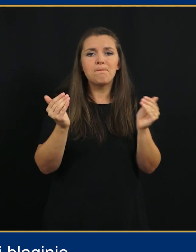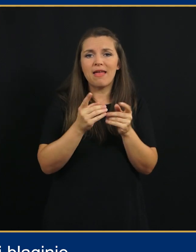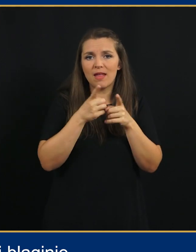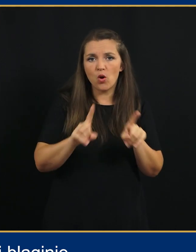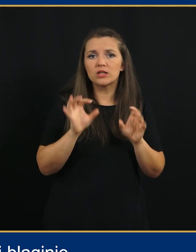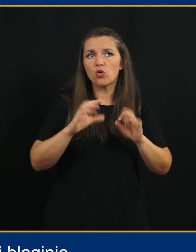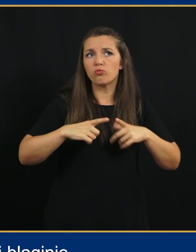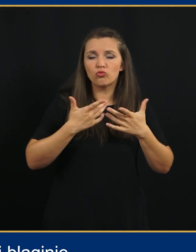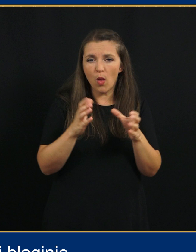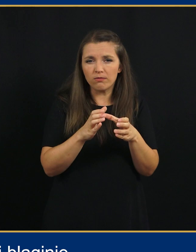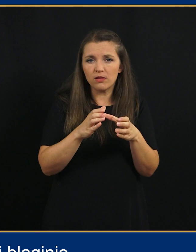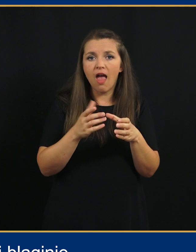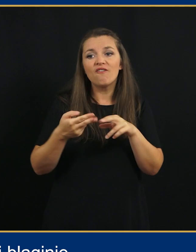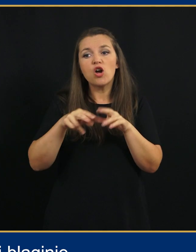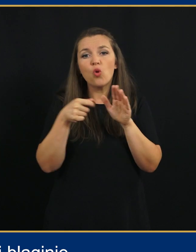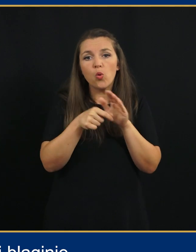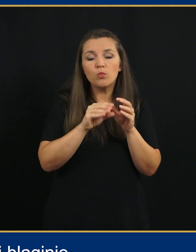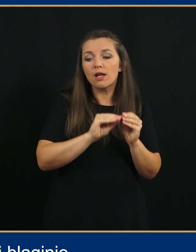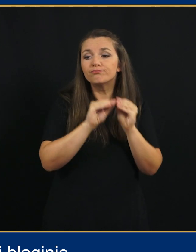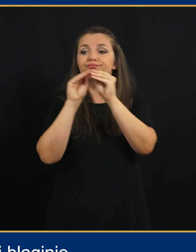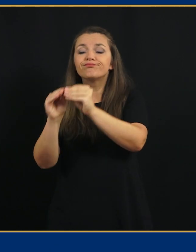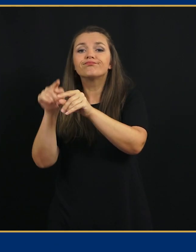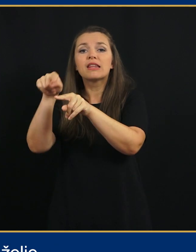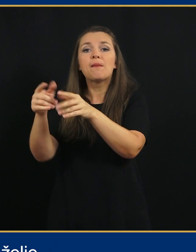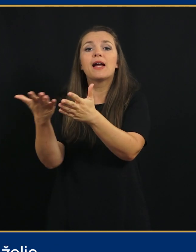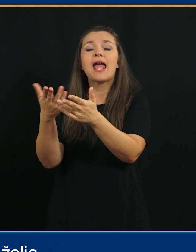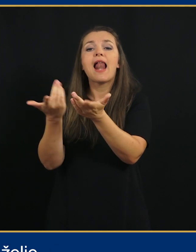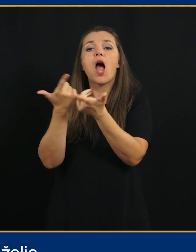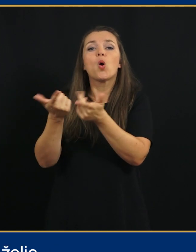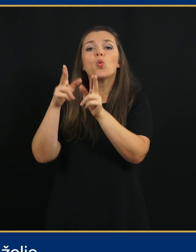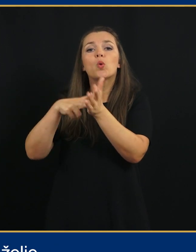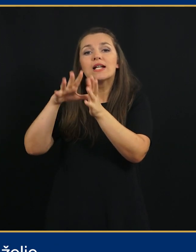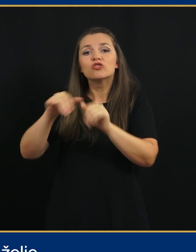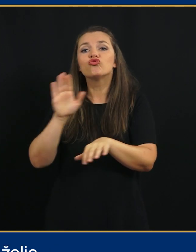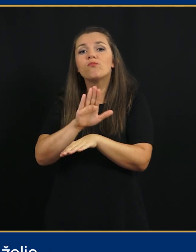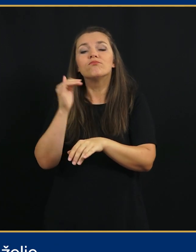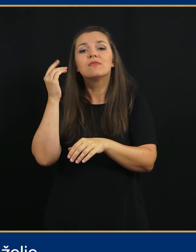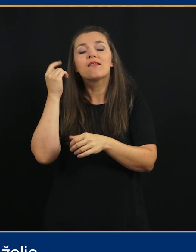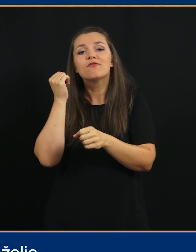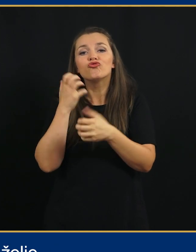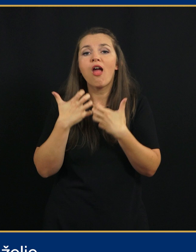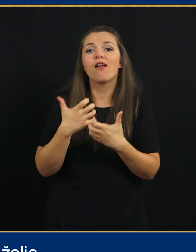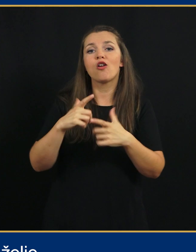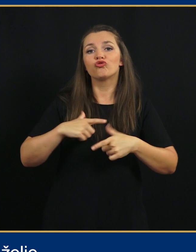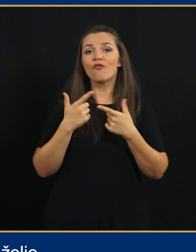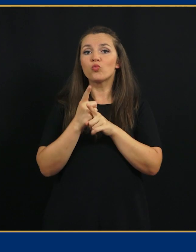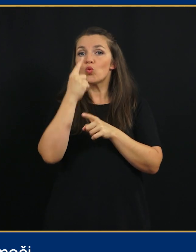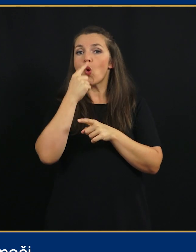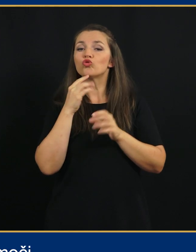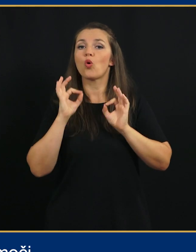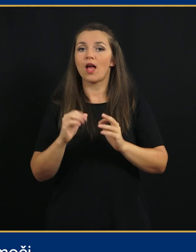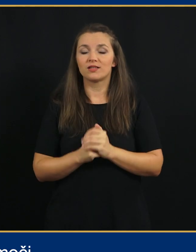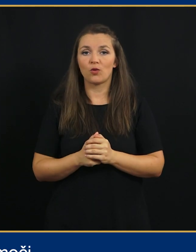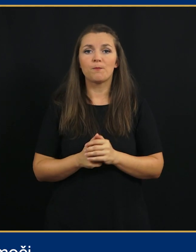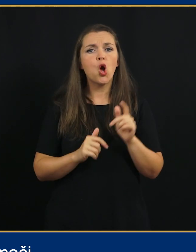demokracije in blaginje in več korupcije se selijo v kraje, kjer lahko uresničijo svoje želje in živijo dostojanstveno.